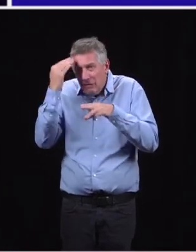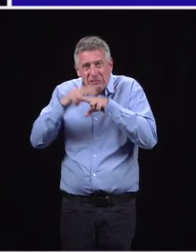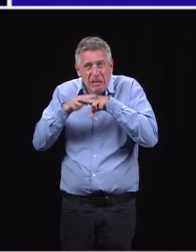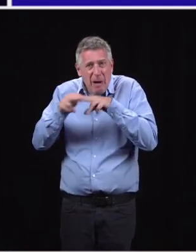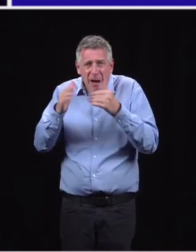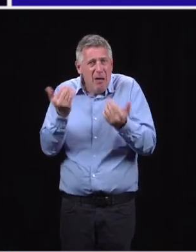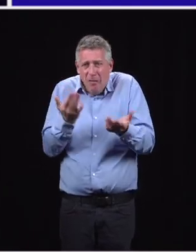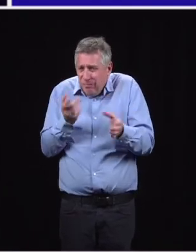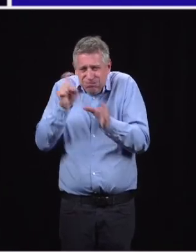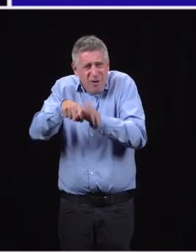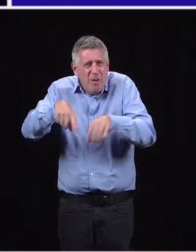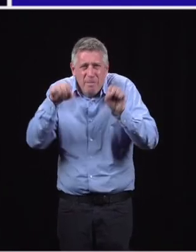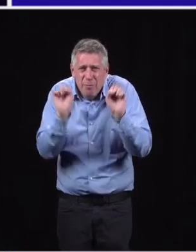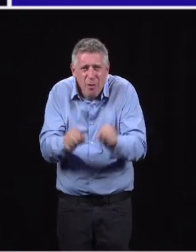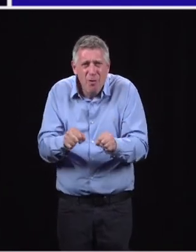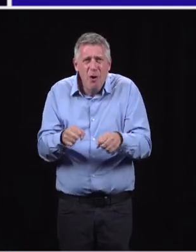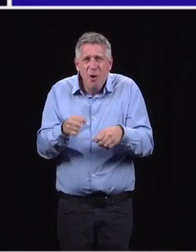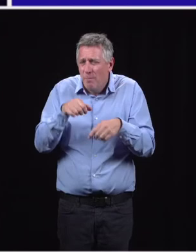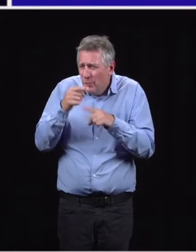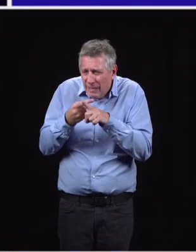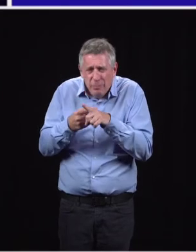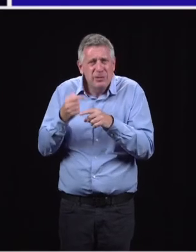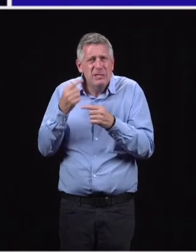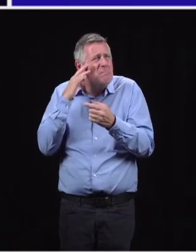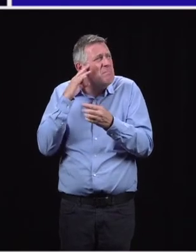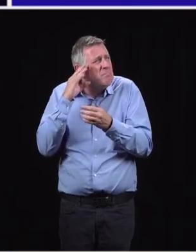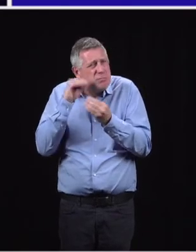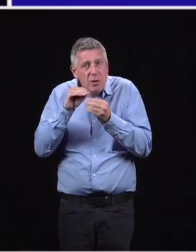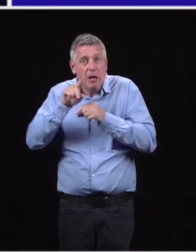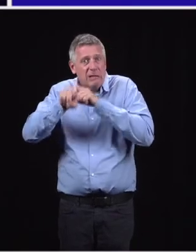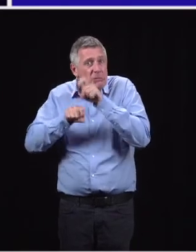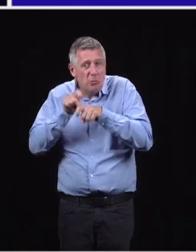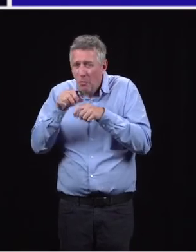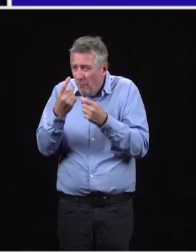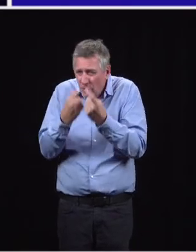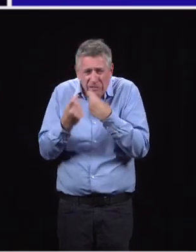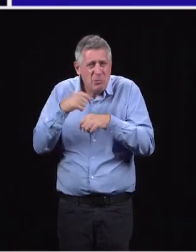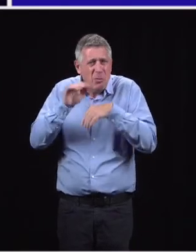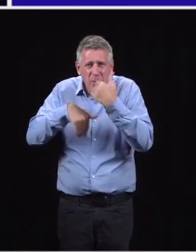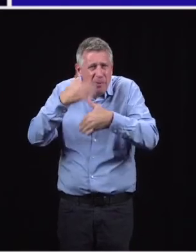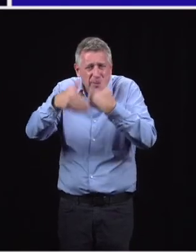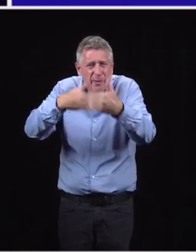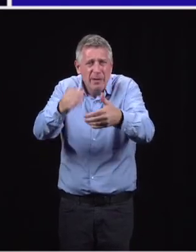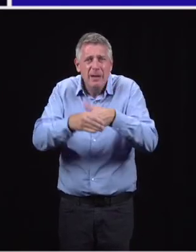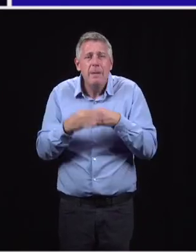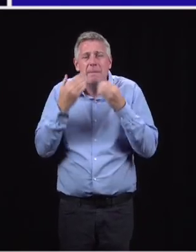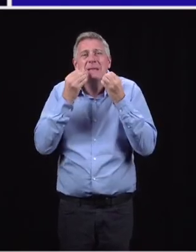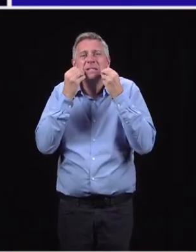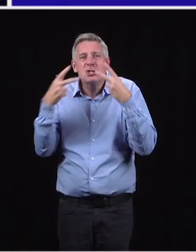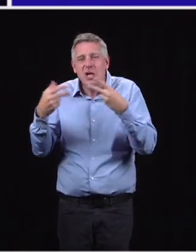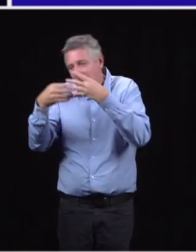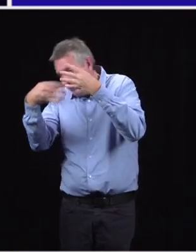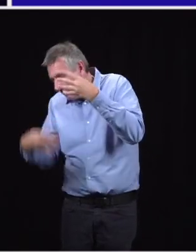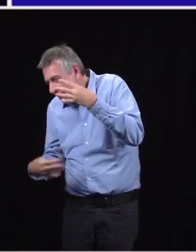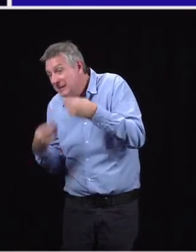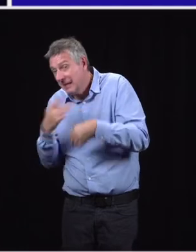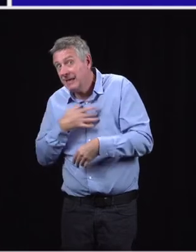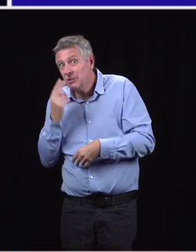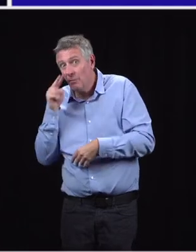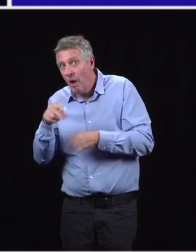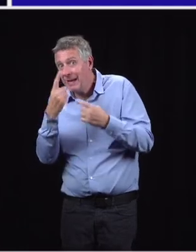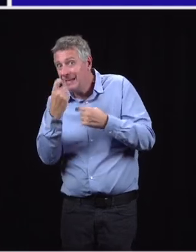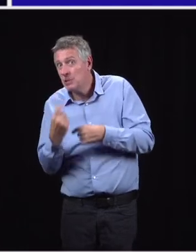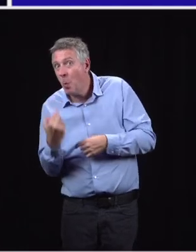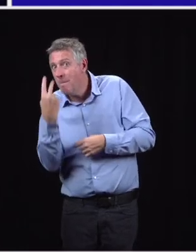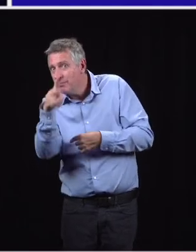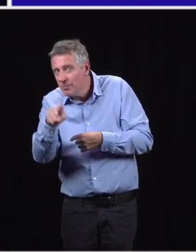pas grave ça va venir on est vraiment là aussi pour s'entourer les uns les autres c'était super de vous avoir dans le chat j'ai pu modérer un petit peu pour voir vos questions pour pouvoir